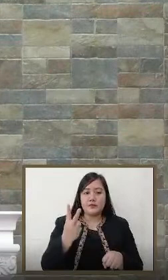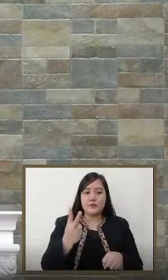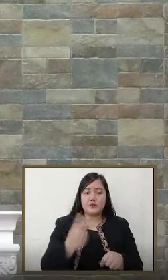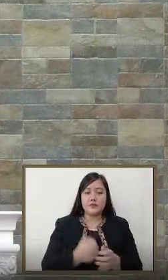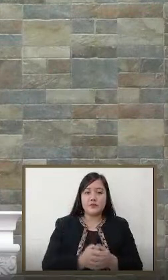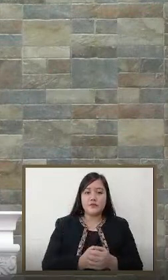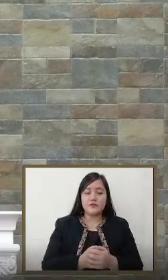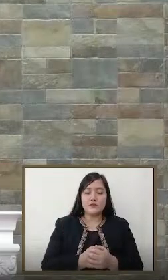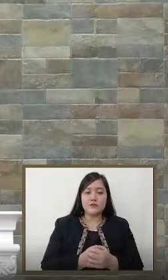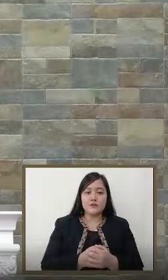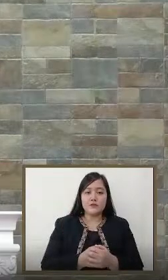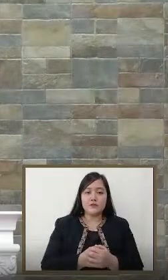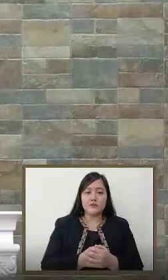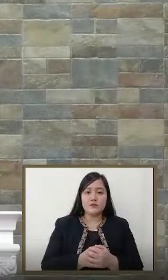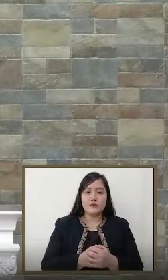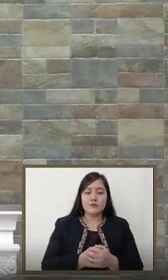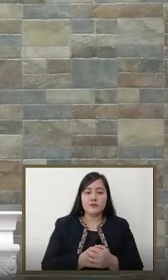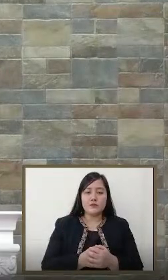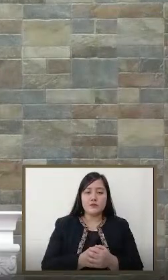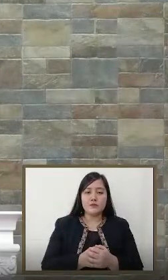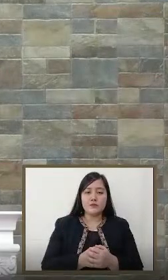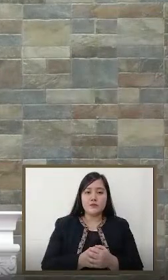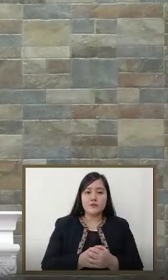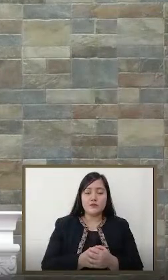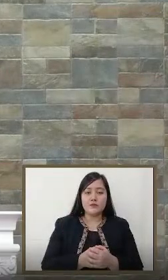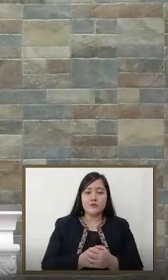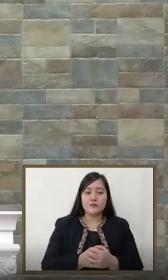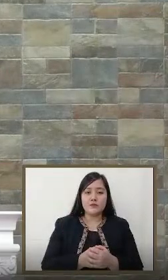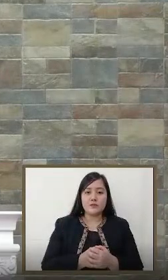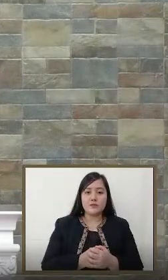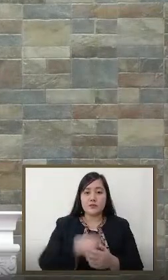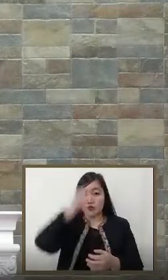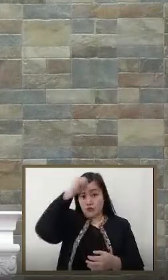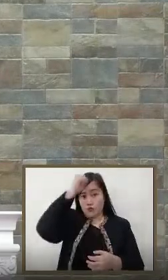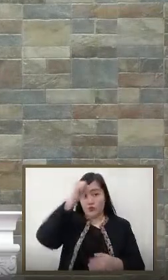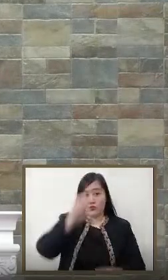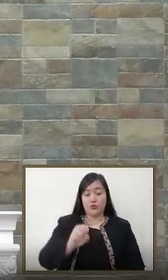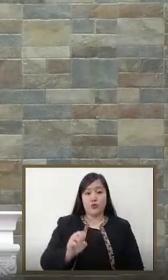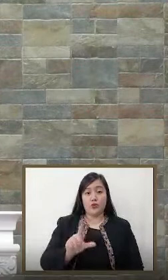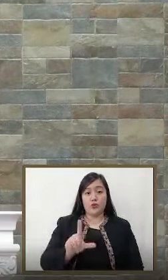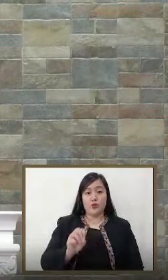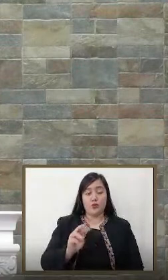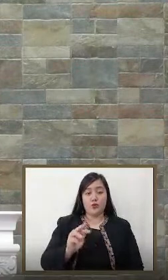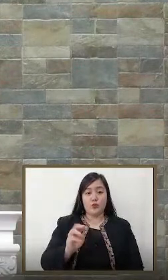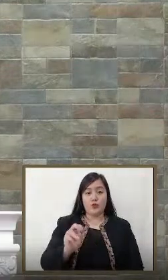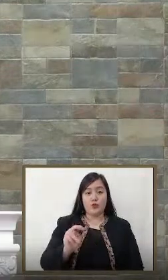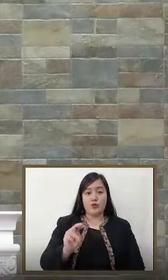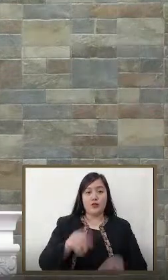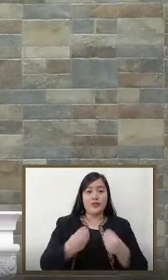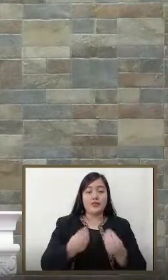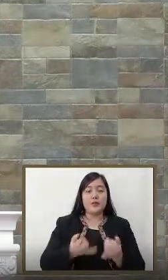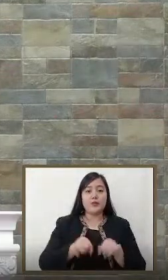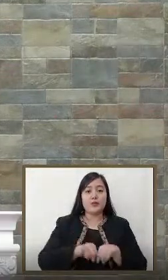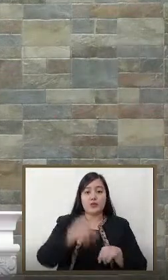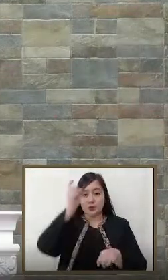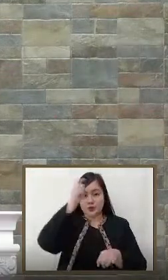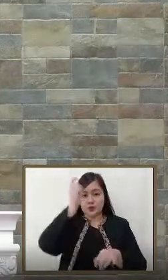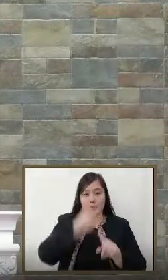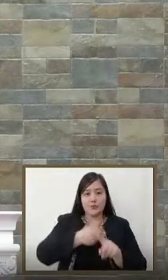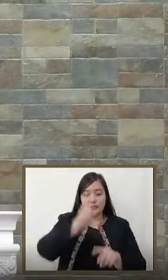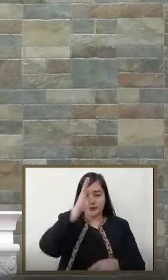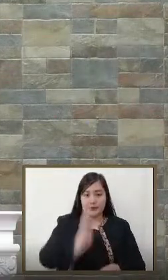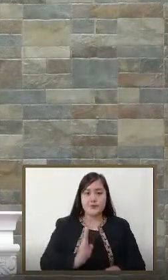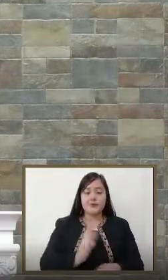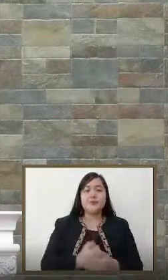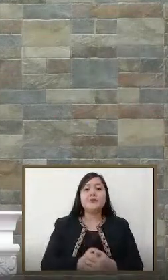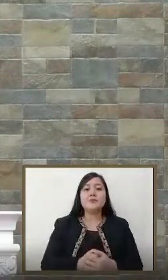ay binibigyan na talaga niya ng importansya, no? Yung wisdom na mula sa Diyos. Amen. Kaya